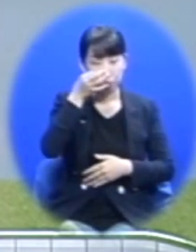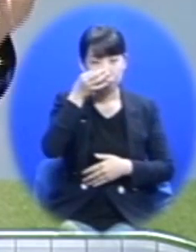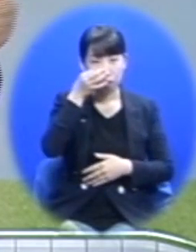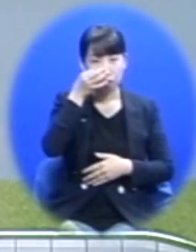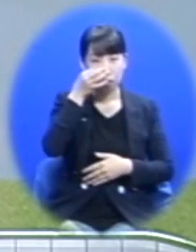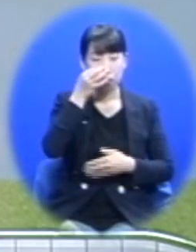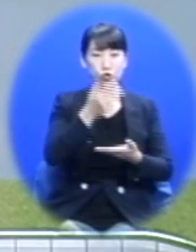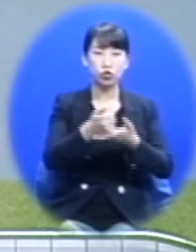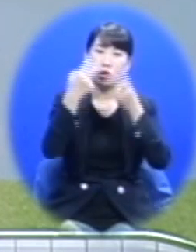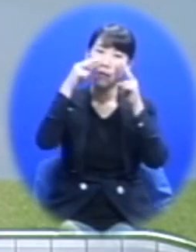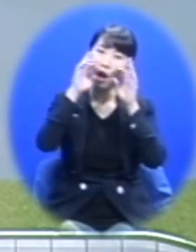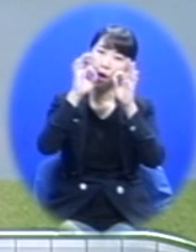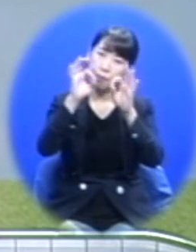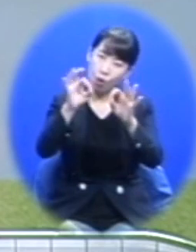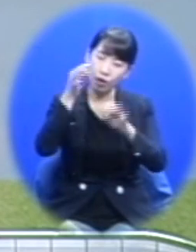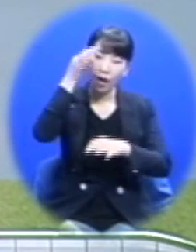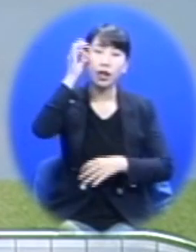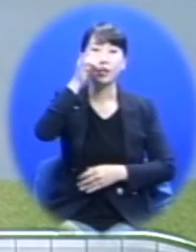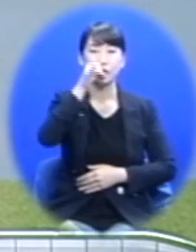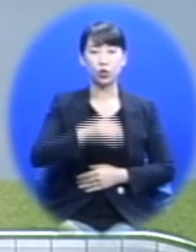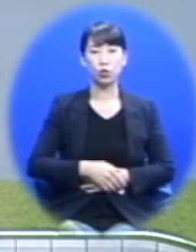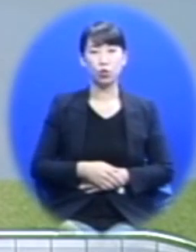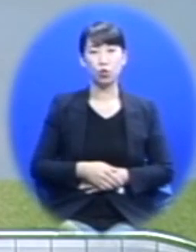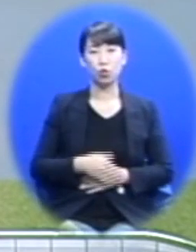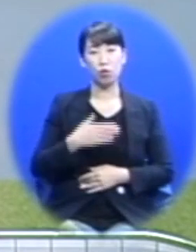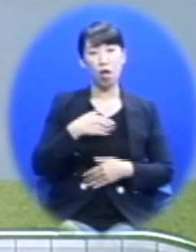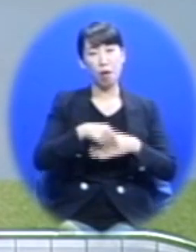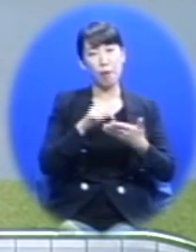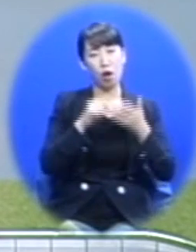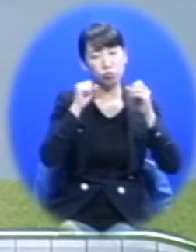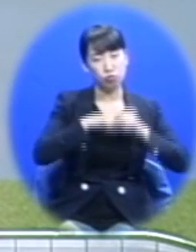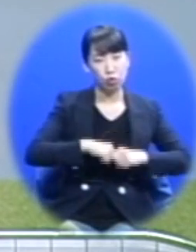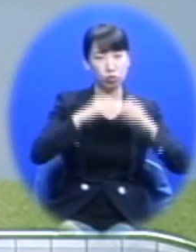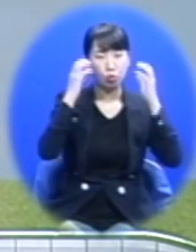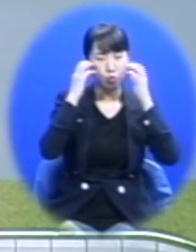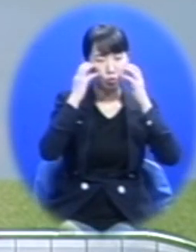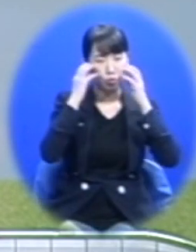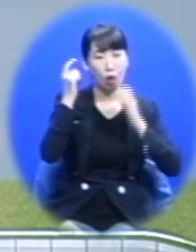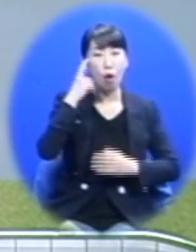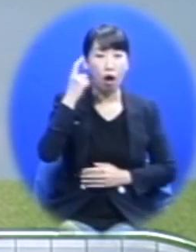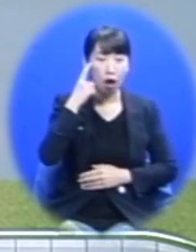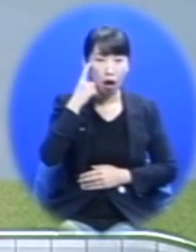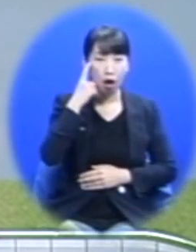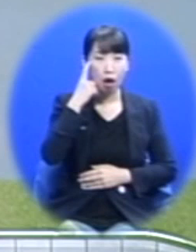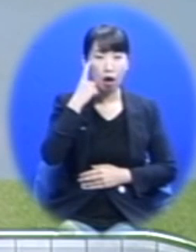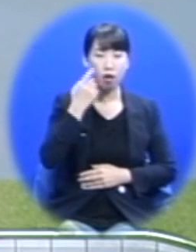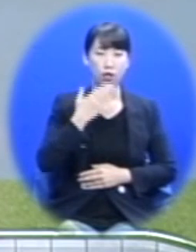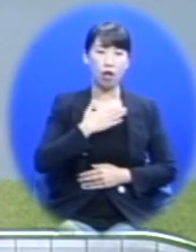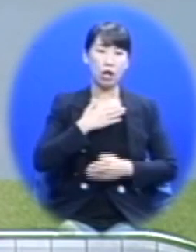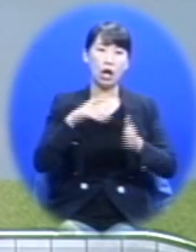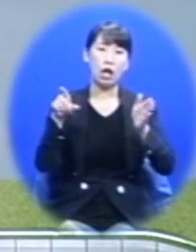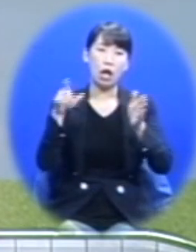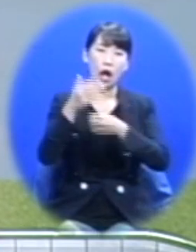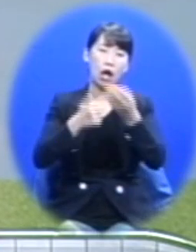주님을 바라보게 됩니다. 내가 왜 이렇게 마음이 무너지고 왜 이렇게 고통스럽지? 내가 믿을 대상을